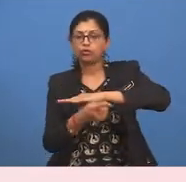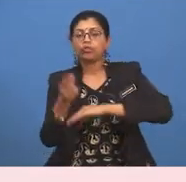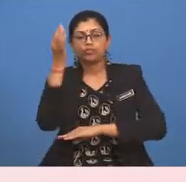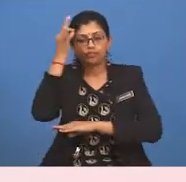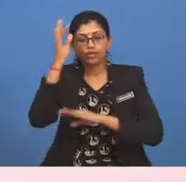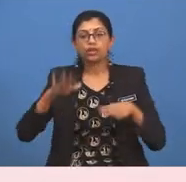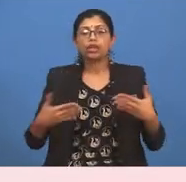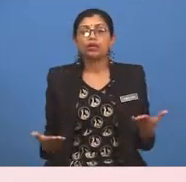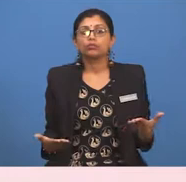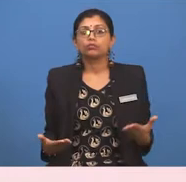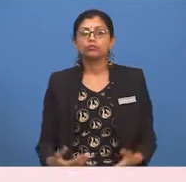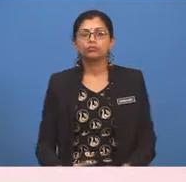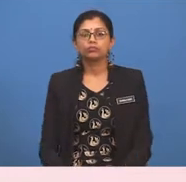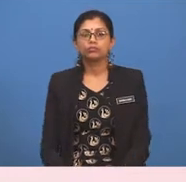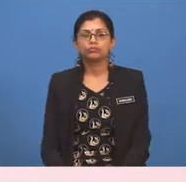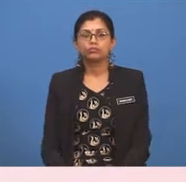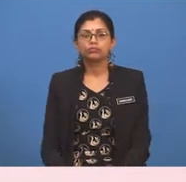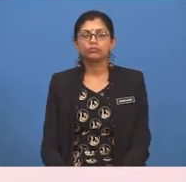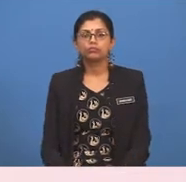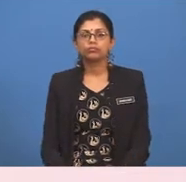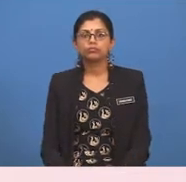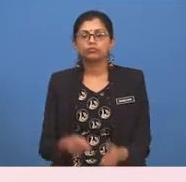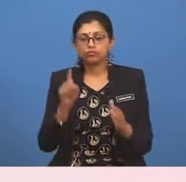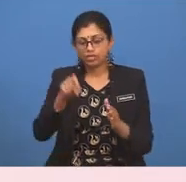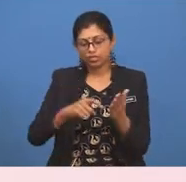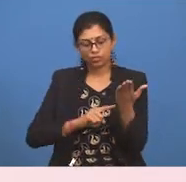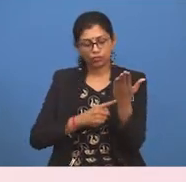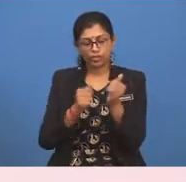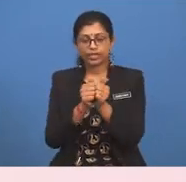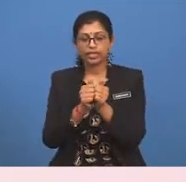18/10 bermula dengan penyebut terlebih dahulu.